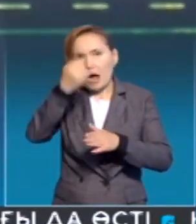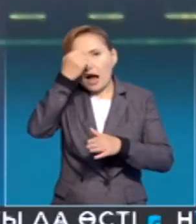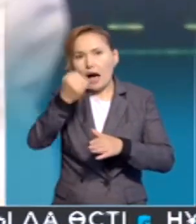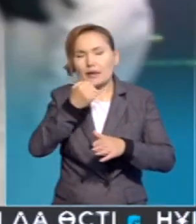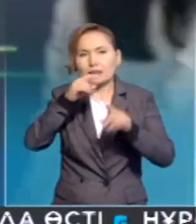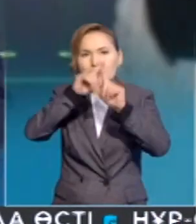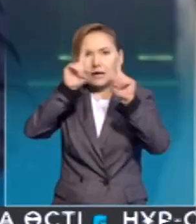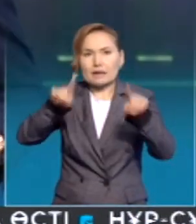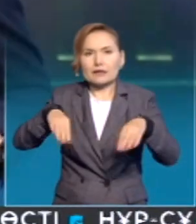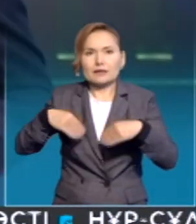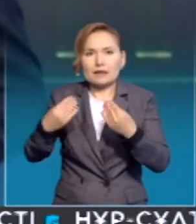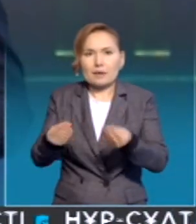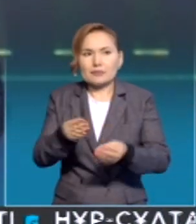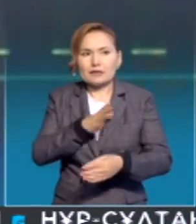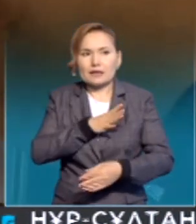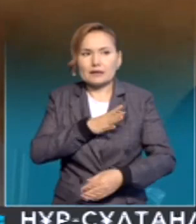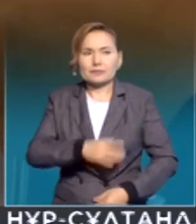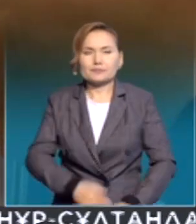табысталды.